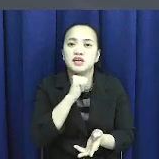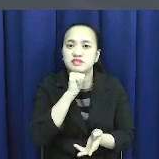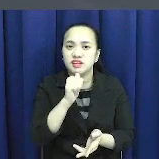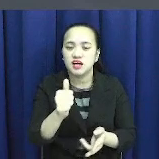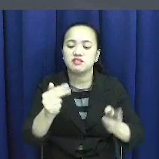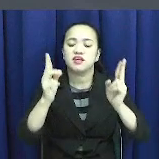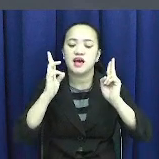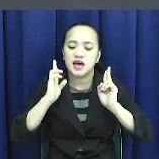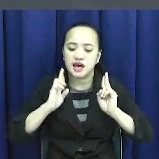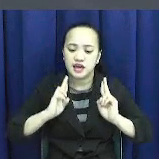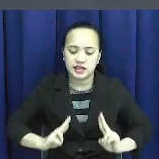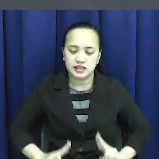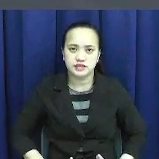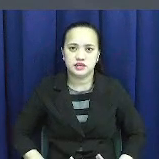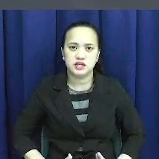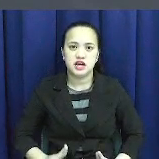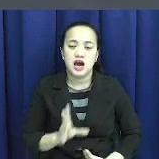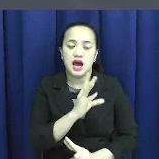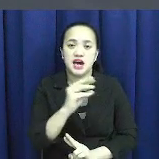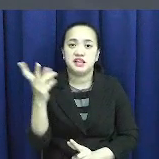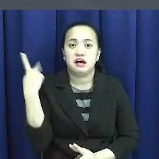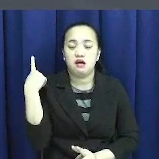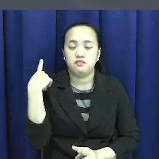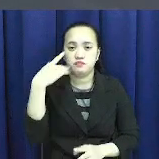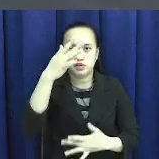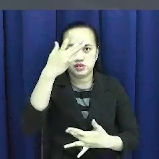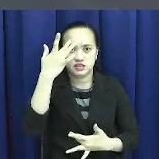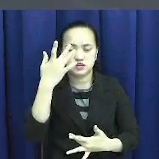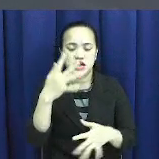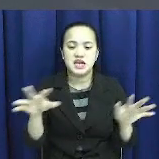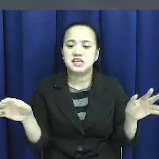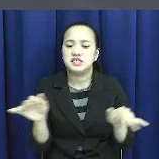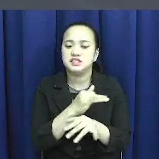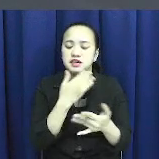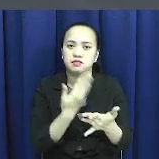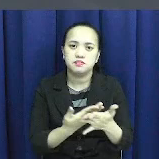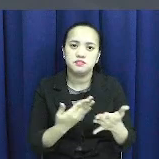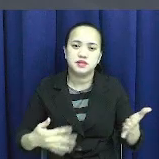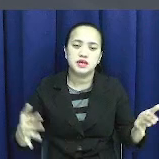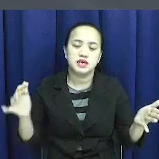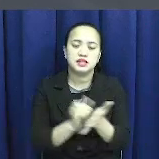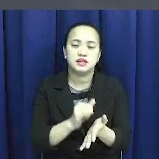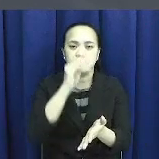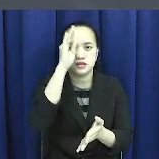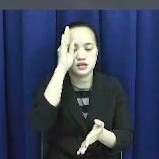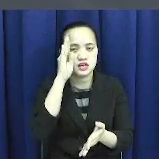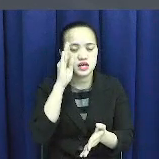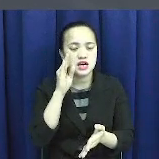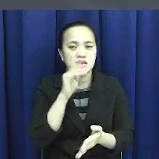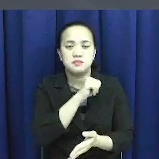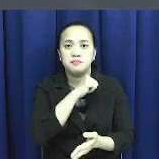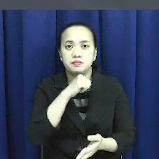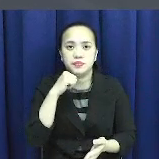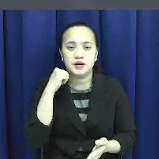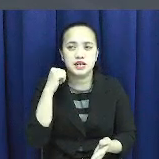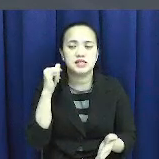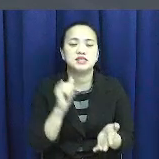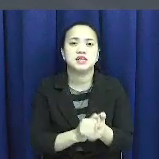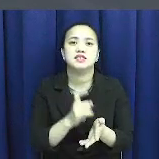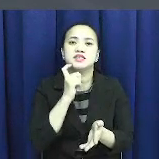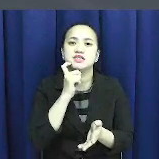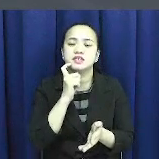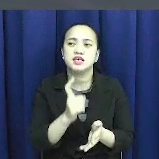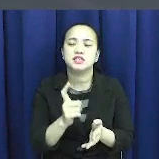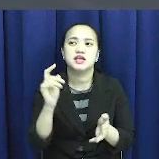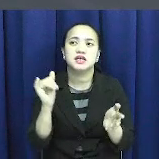Okay, nakukuha niyo po. Same thing, vice versa, ang priest din po ang pwedeng mag-pronounce na siya ay